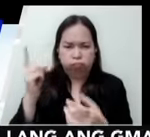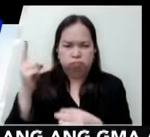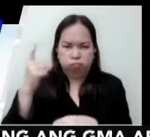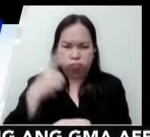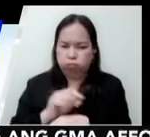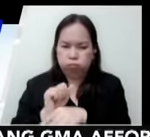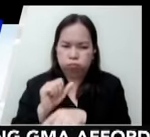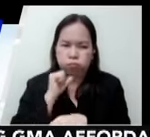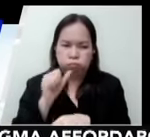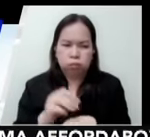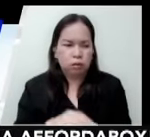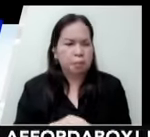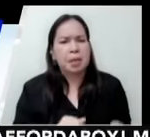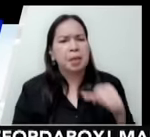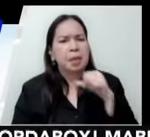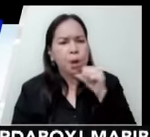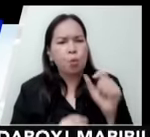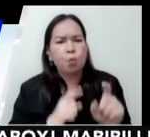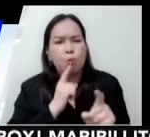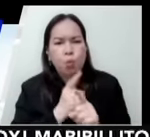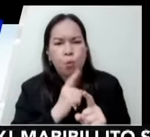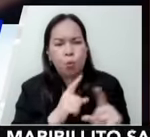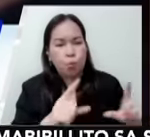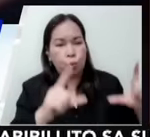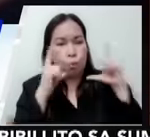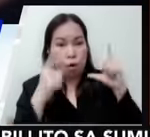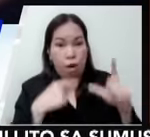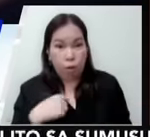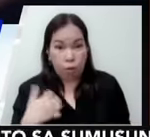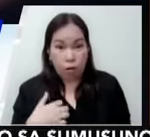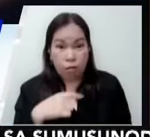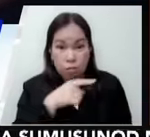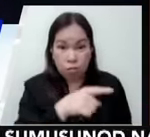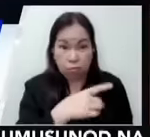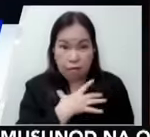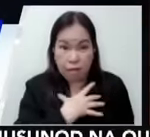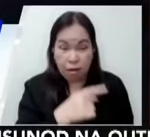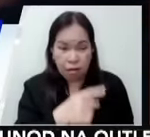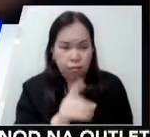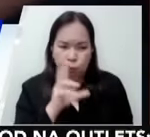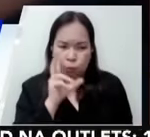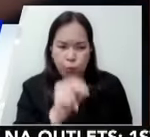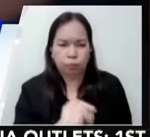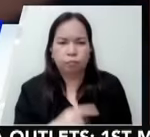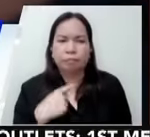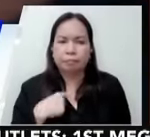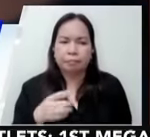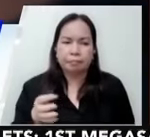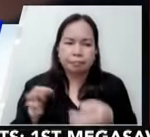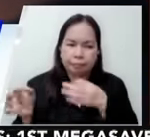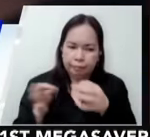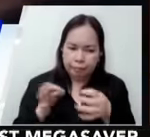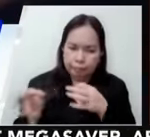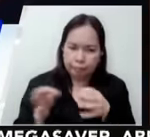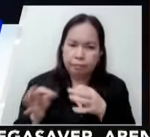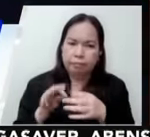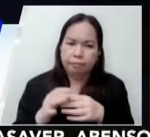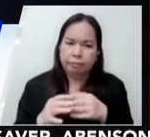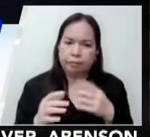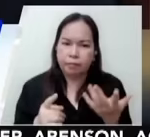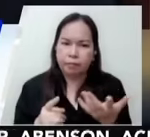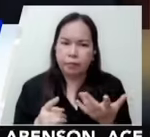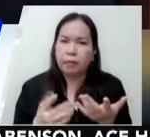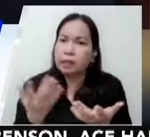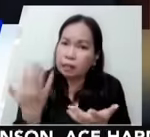katotohanan ang bintang na may gusto siya kay Cindy. Nagpaliwanag din siya sa pagyayaya niyang kumain o di kaya'y